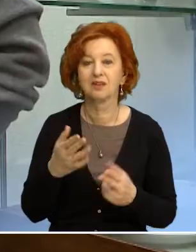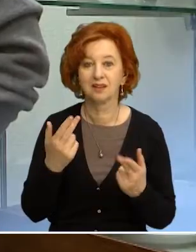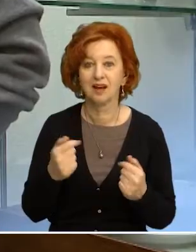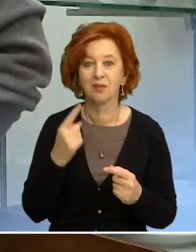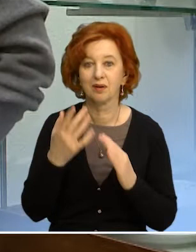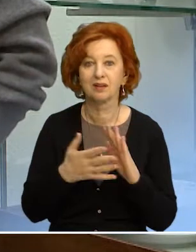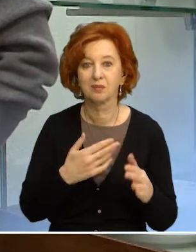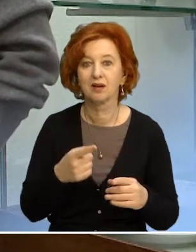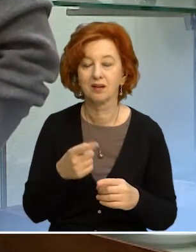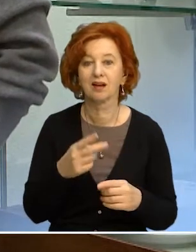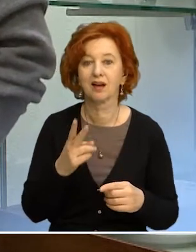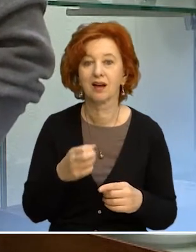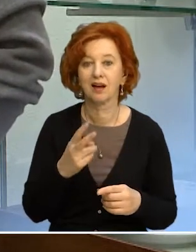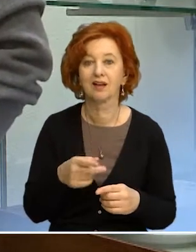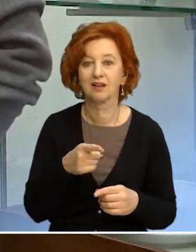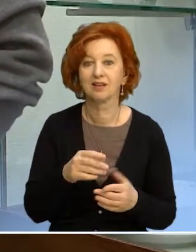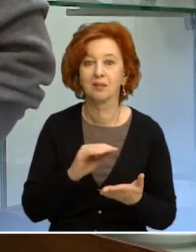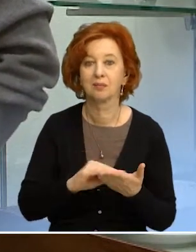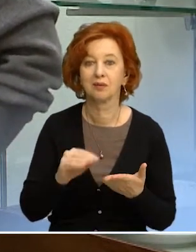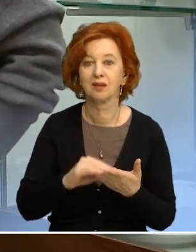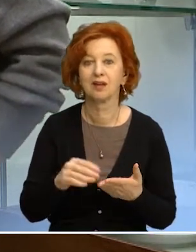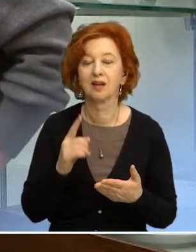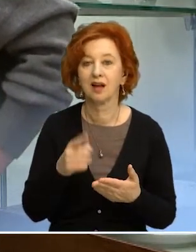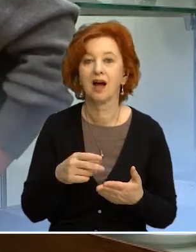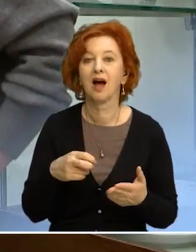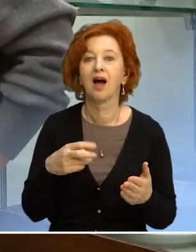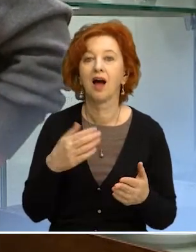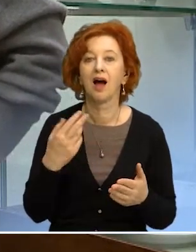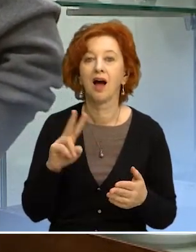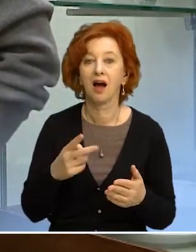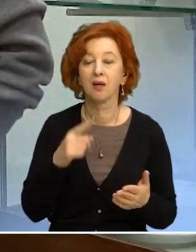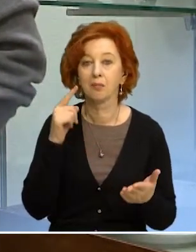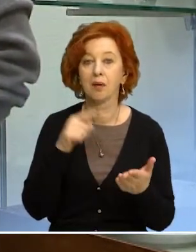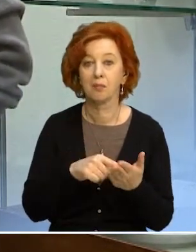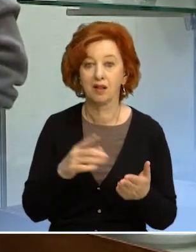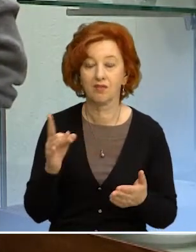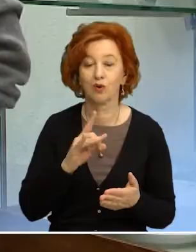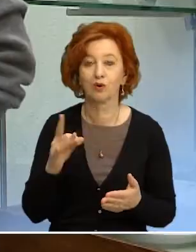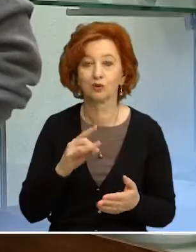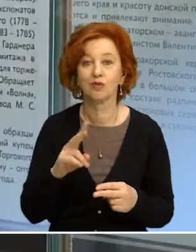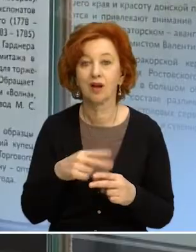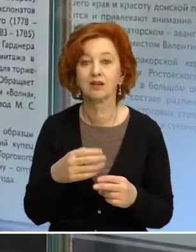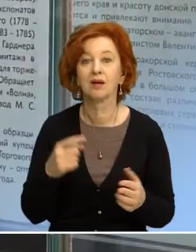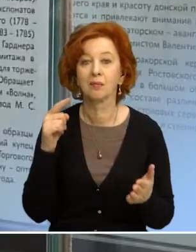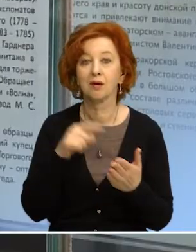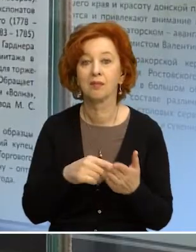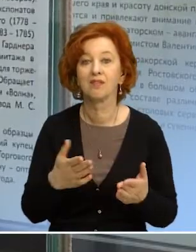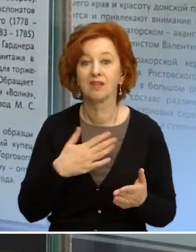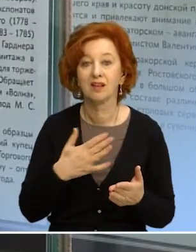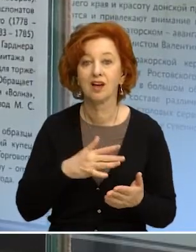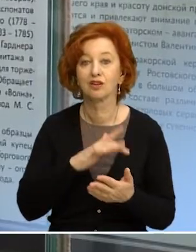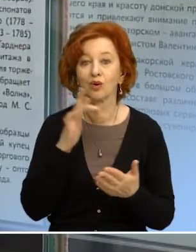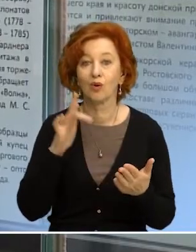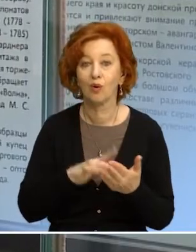огромное количество предметов. На 100 персон, на 200 персон, на 50. А как эти предметы попали в Ростов-на-Дону? Эти предметы попали в